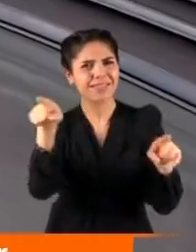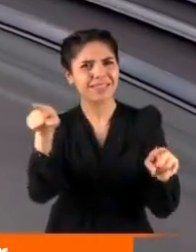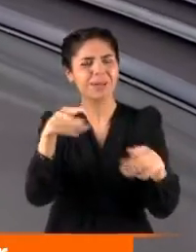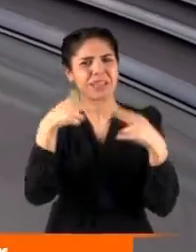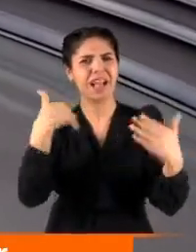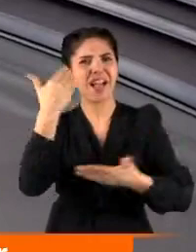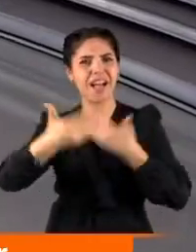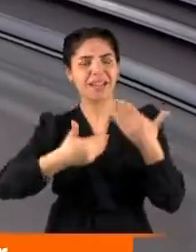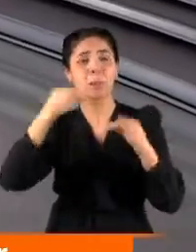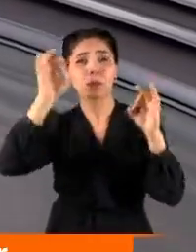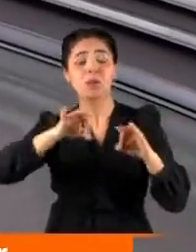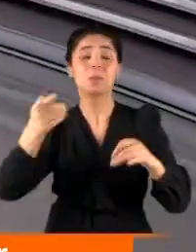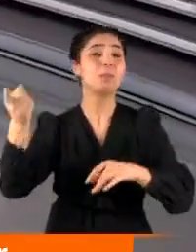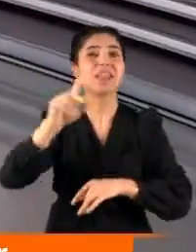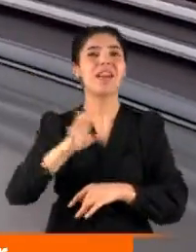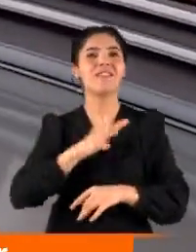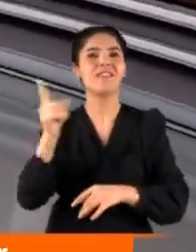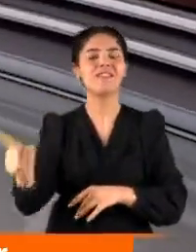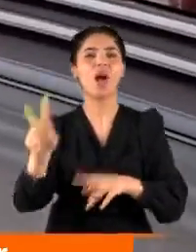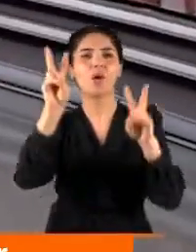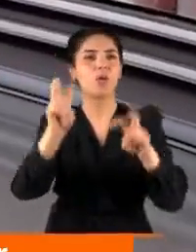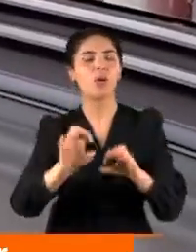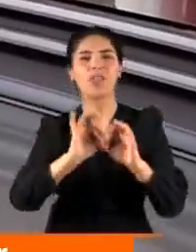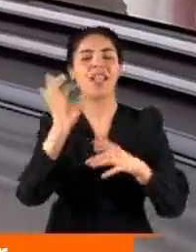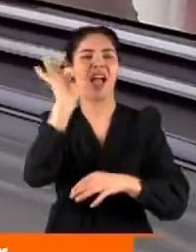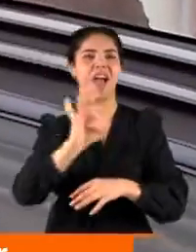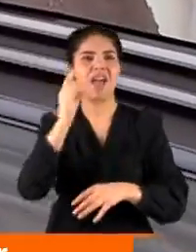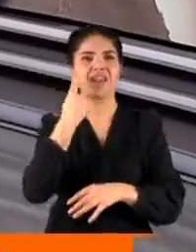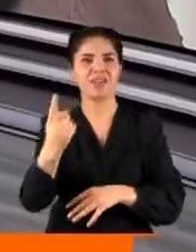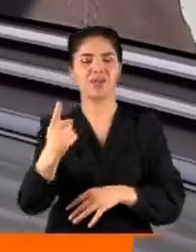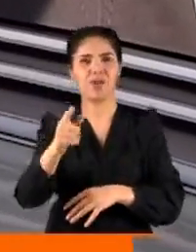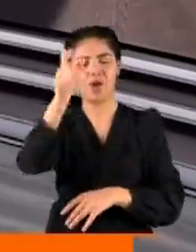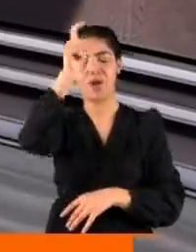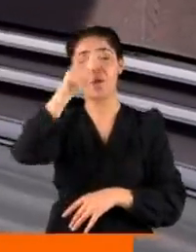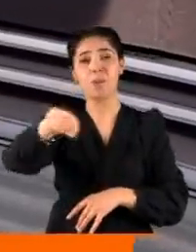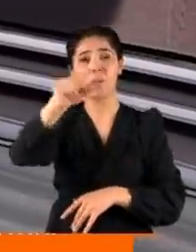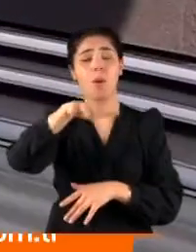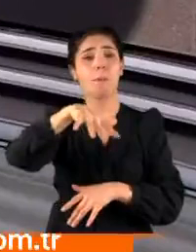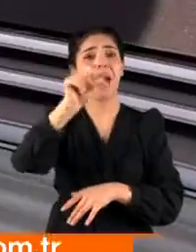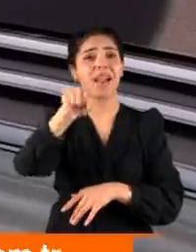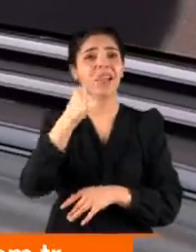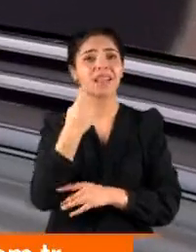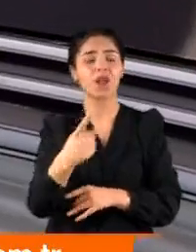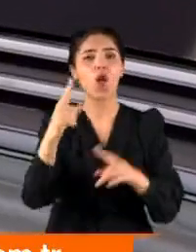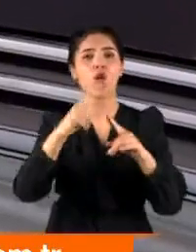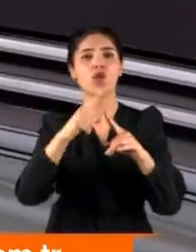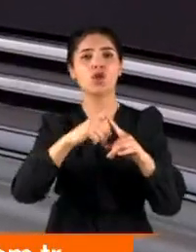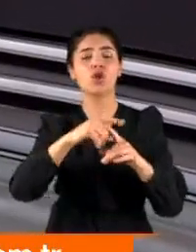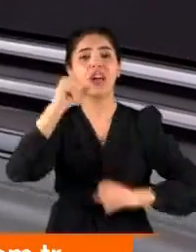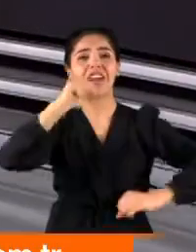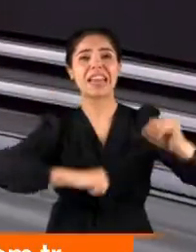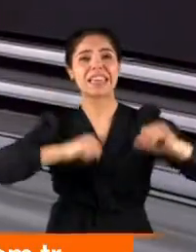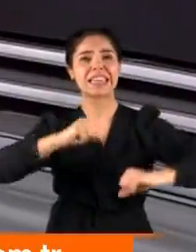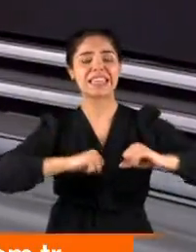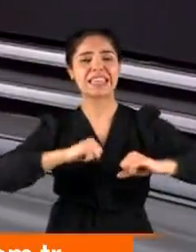Hikayesini anlatmıştık. Şimdi yine gündemde. Tabii ki konu yine arıları. Şehrin ortasında çünkü. Ve Turkovak'a rakip olarak